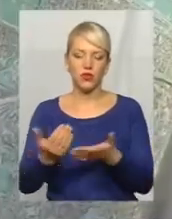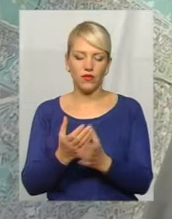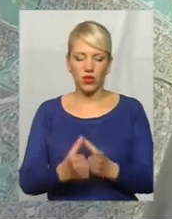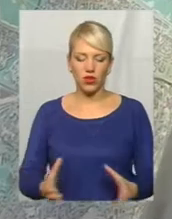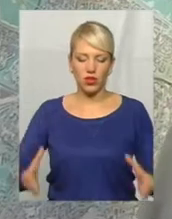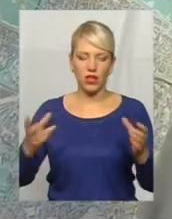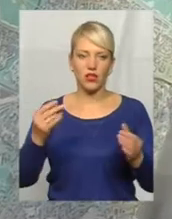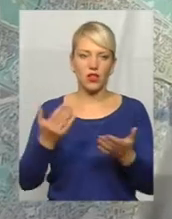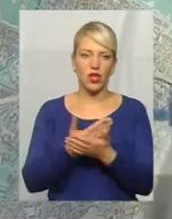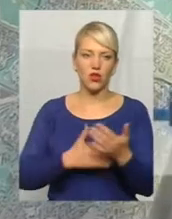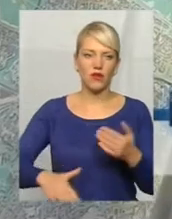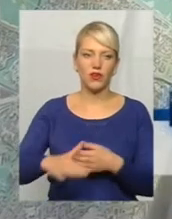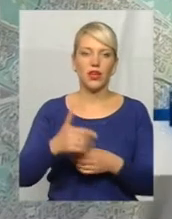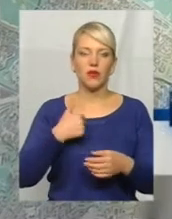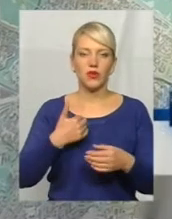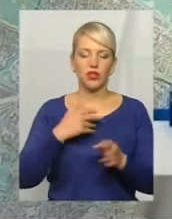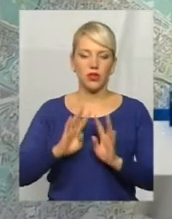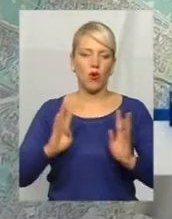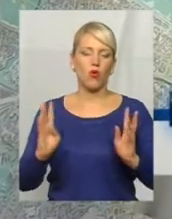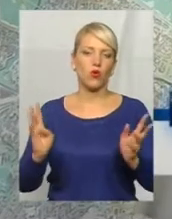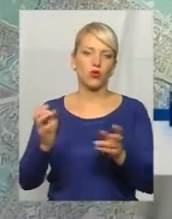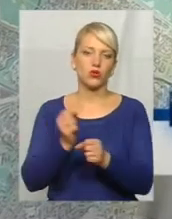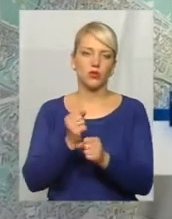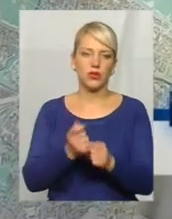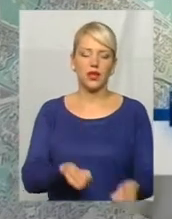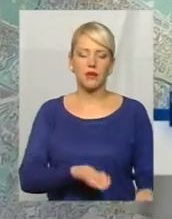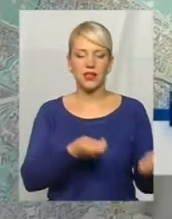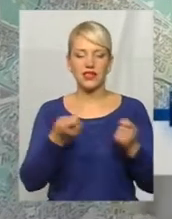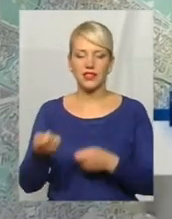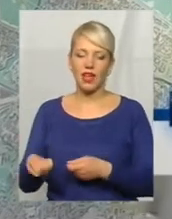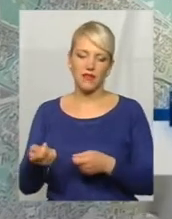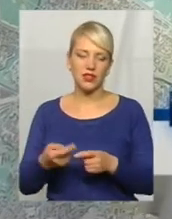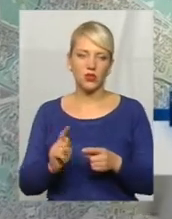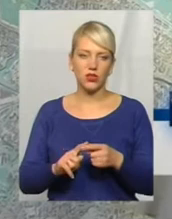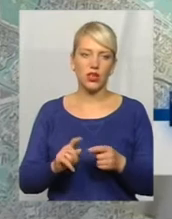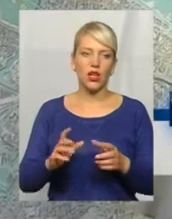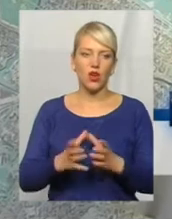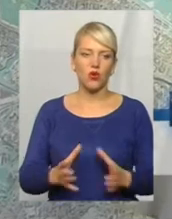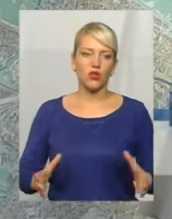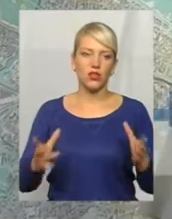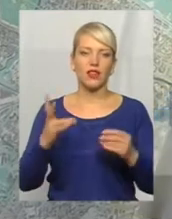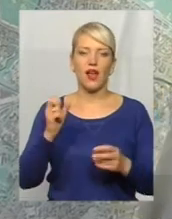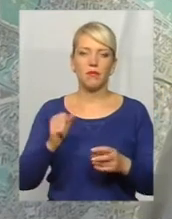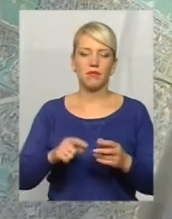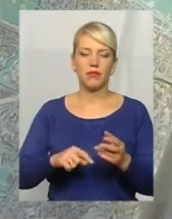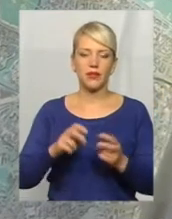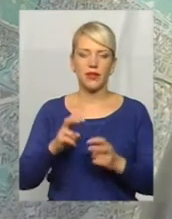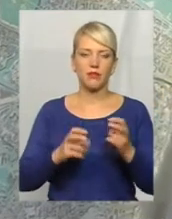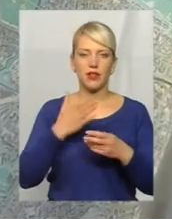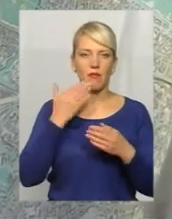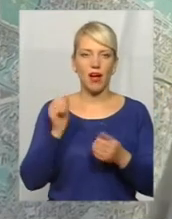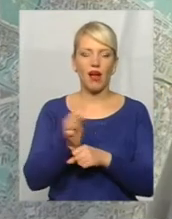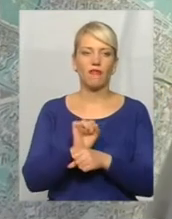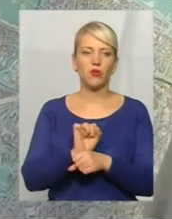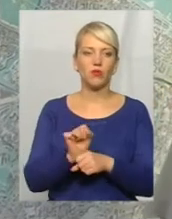туди січатову огорожу, переставити в неї контейнера. Але на підприємстві немає автомобілів,